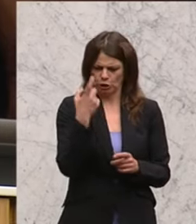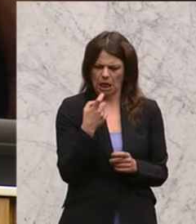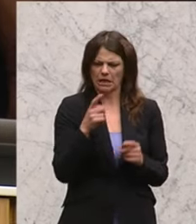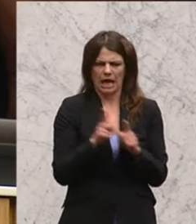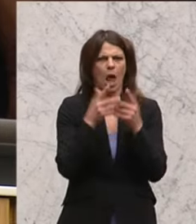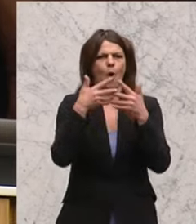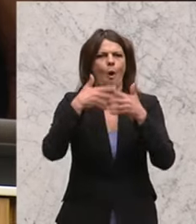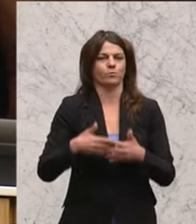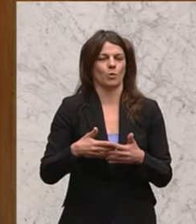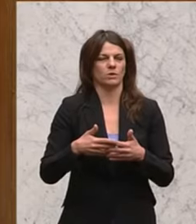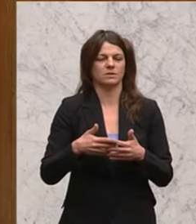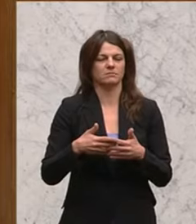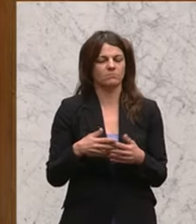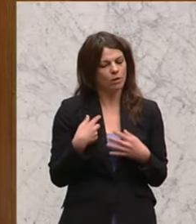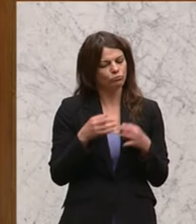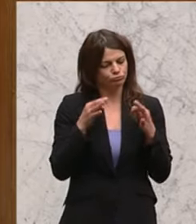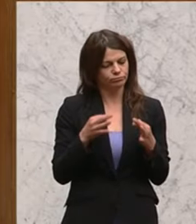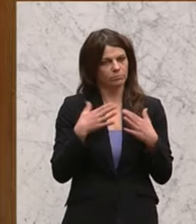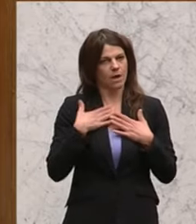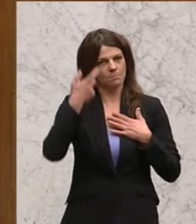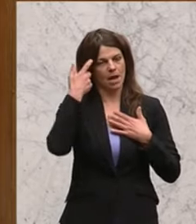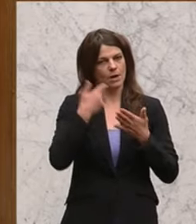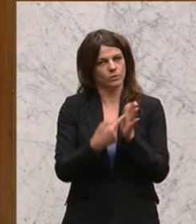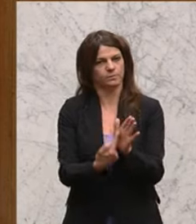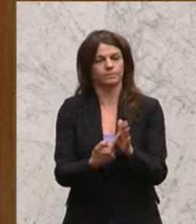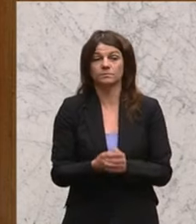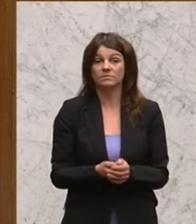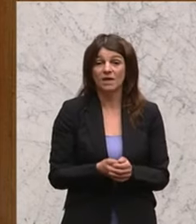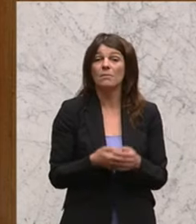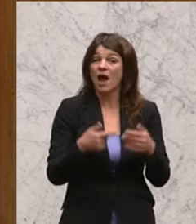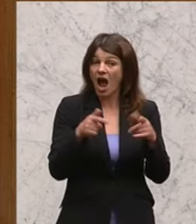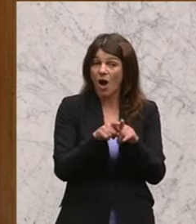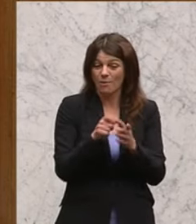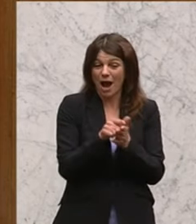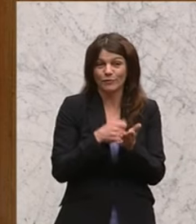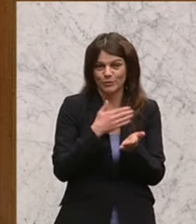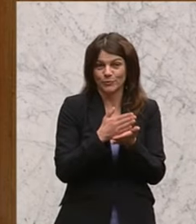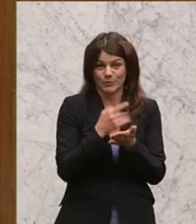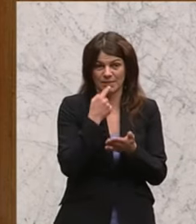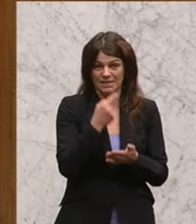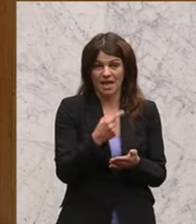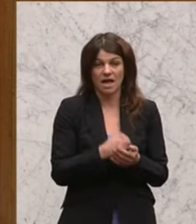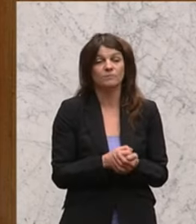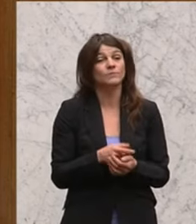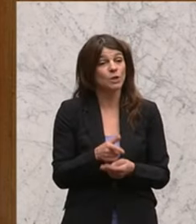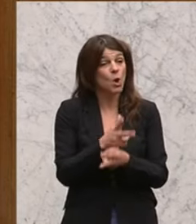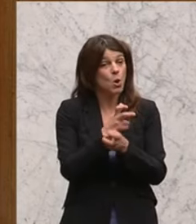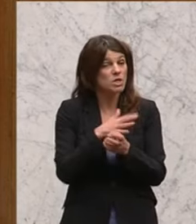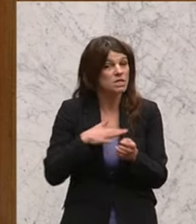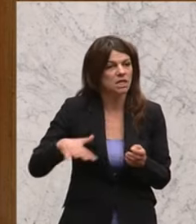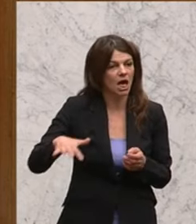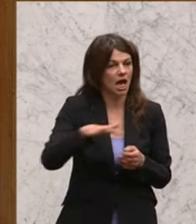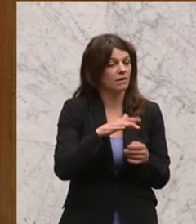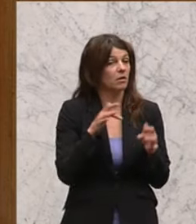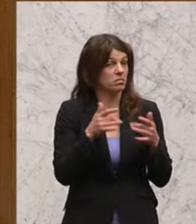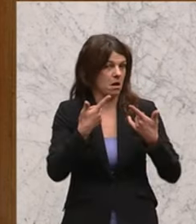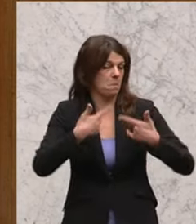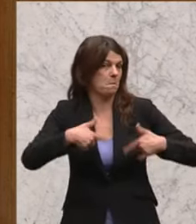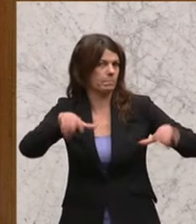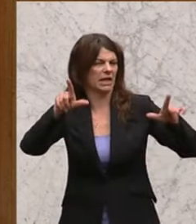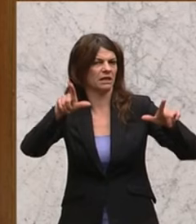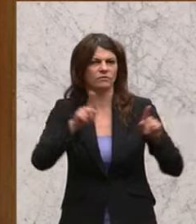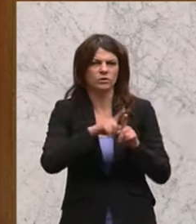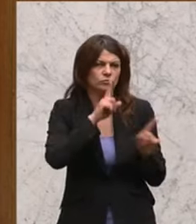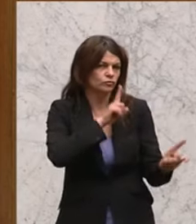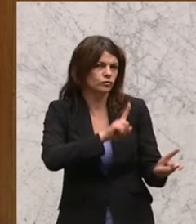beginnen. Was auch unübersehbar ist, und ich habe es eingangs ja bereits erwähnt, wir haben in Österreich ein Bild des